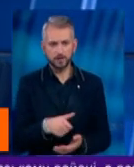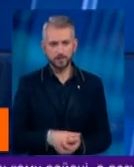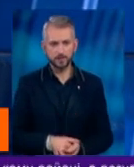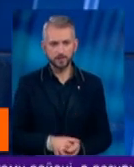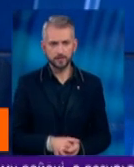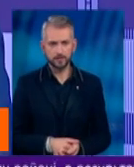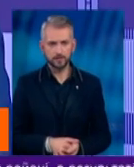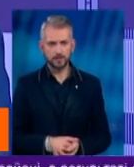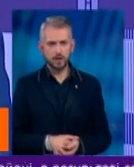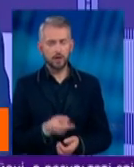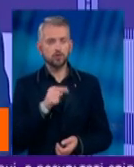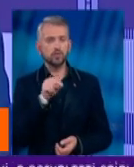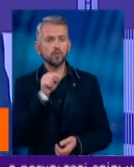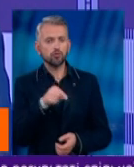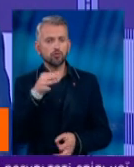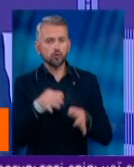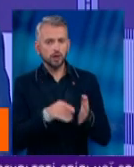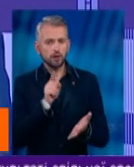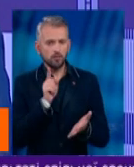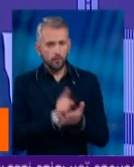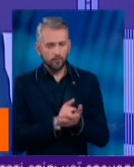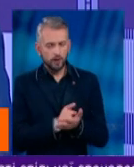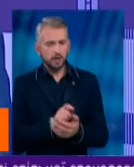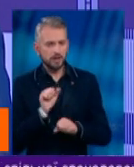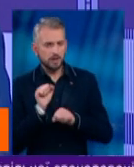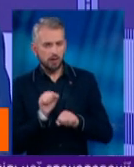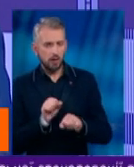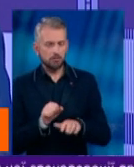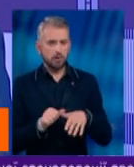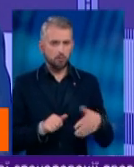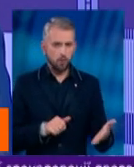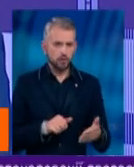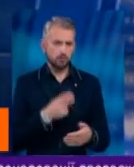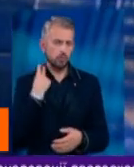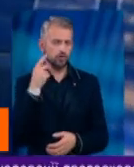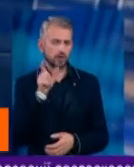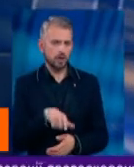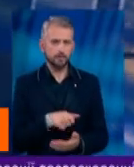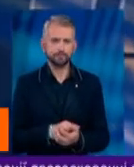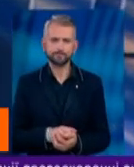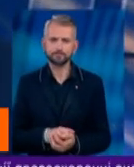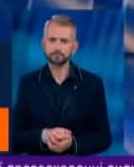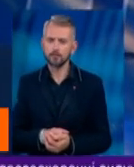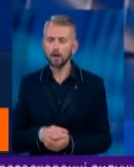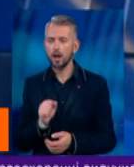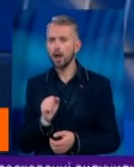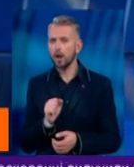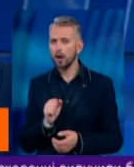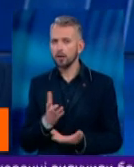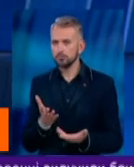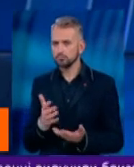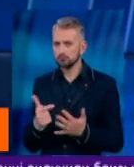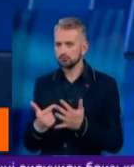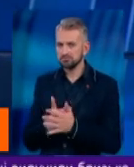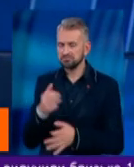Так, тому тут суд повинен стояти, перш за все, на боці боржника. Ну, а чи не збільшиться навантаження і на той самий